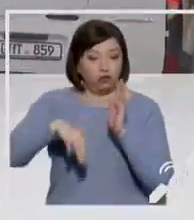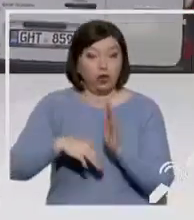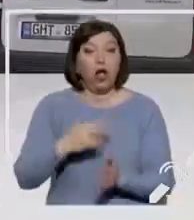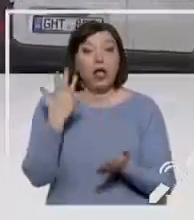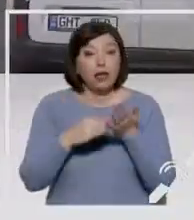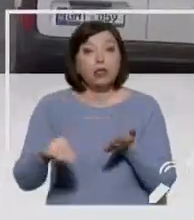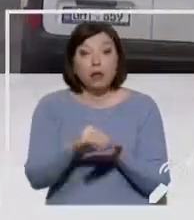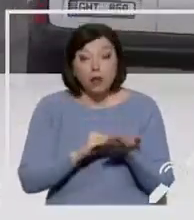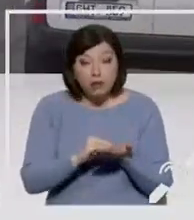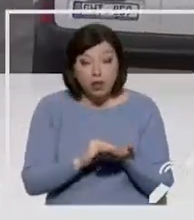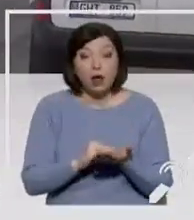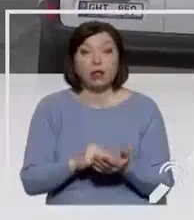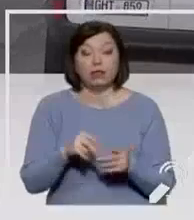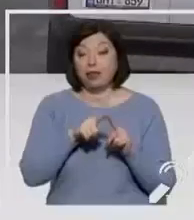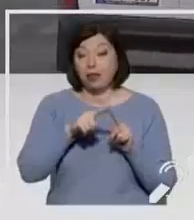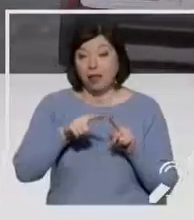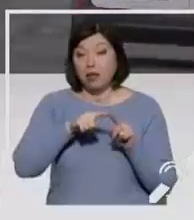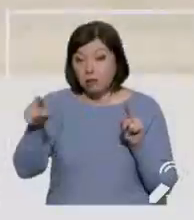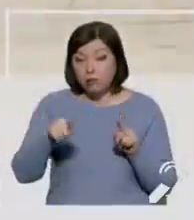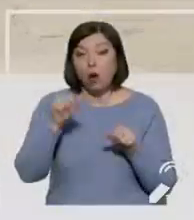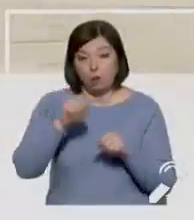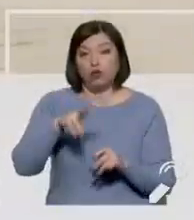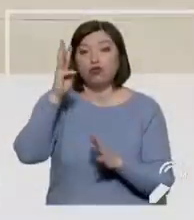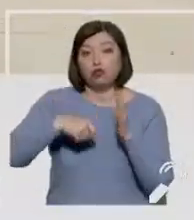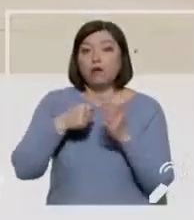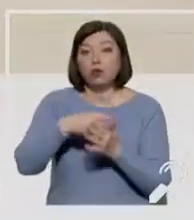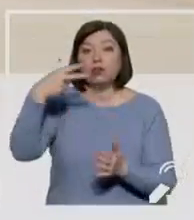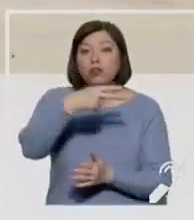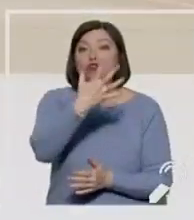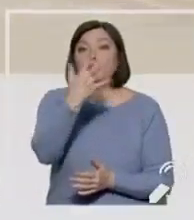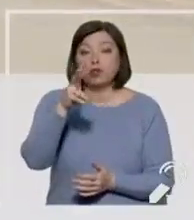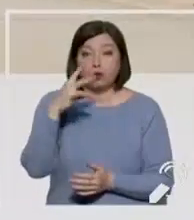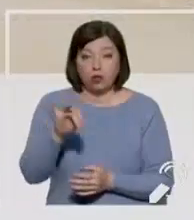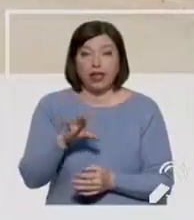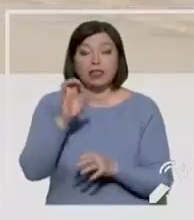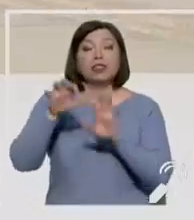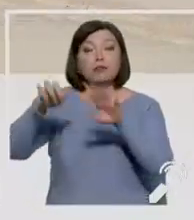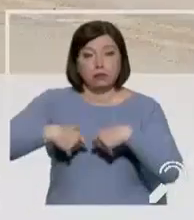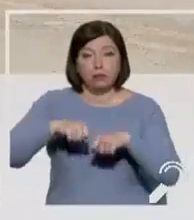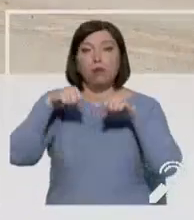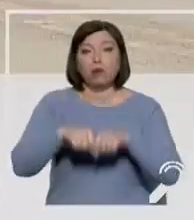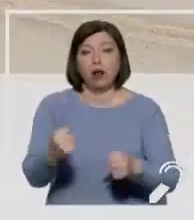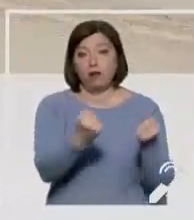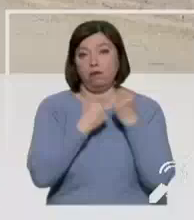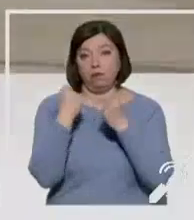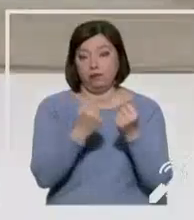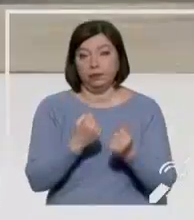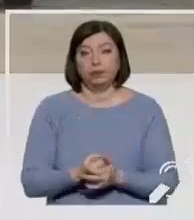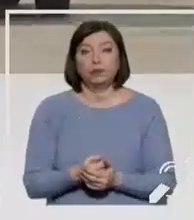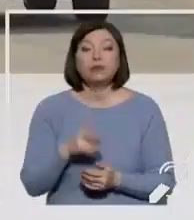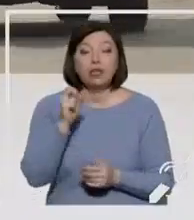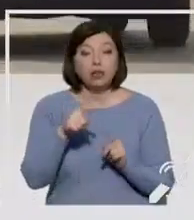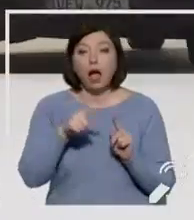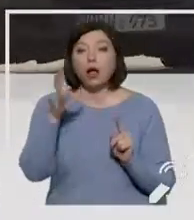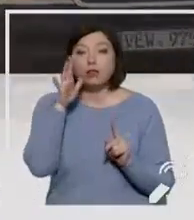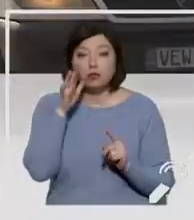dacă se repetă fapta pe parcursul unui an aceștia riscă o amendă de până la 2500 RON cu suspendarea dreptului de a conduce mijloace de transport pe